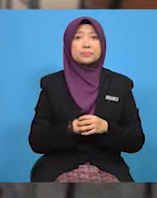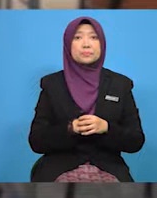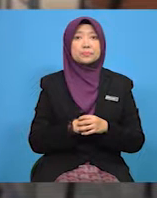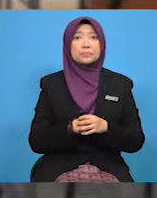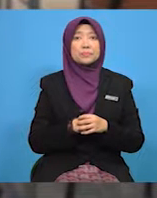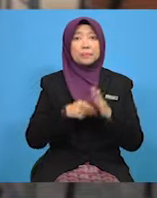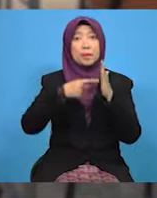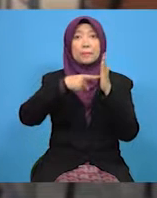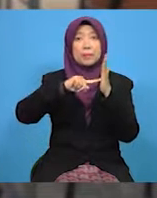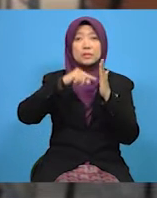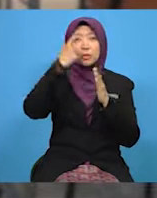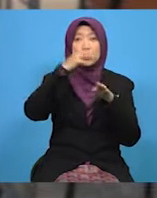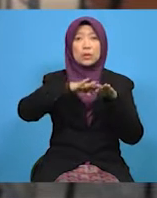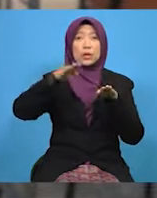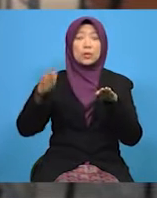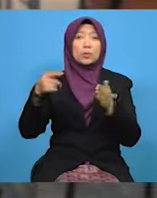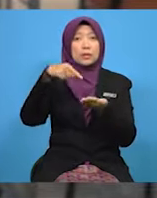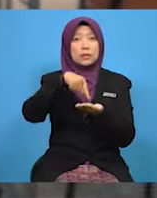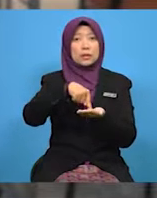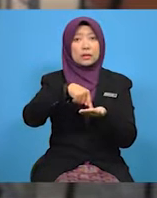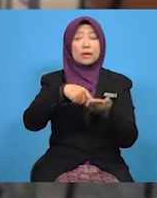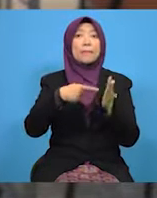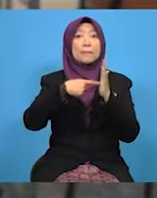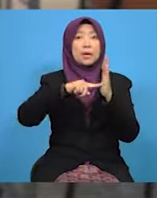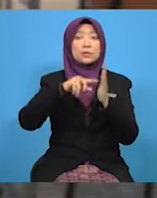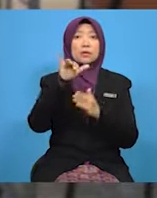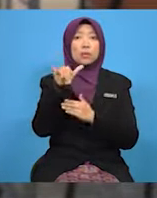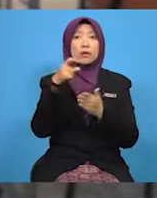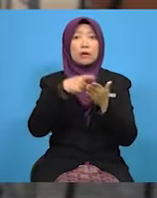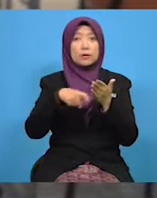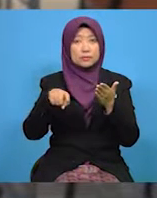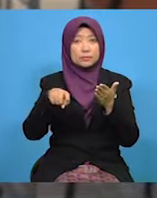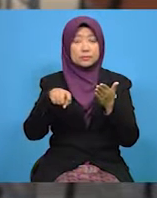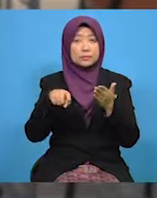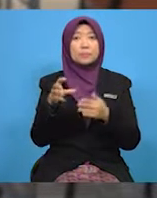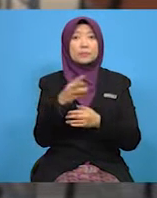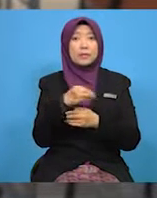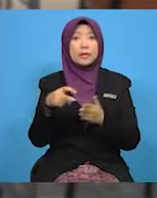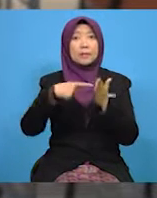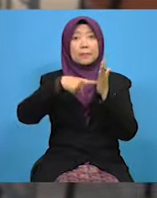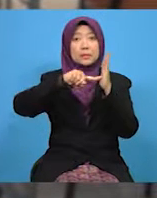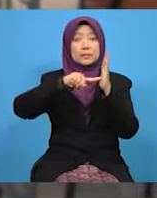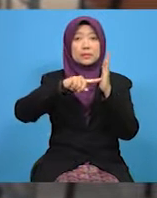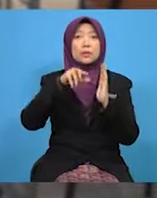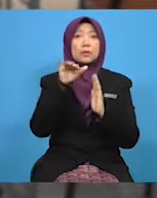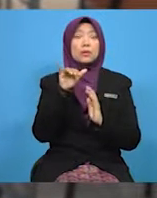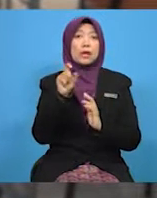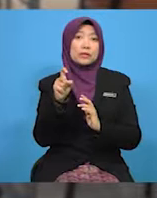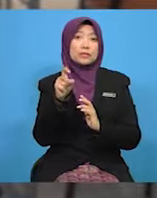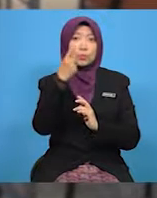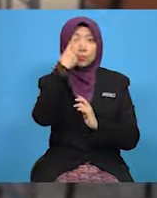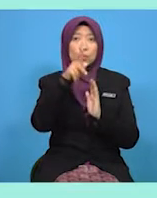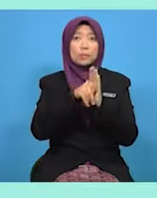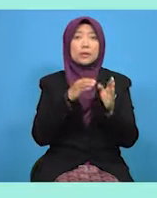Paksi untuk kelo ini terdiri daripada paksi Y untuk harga umum dan paksi X untuk pendapatan